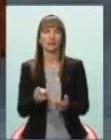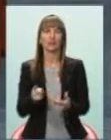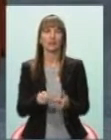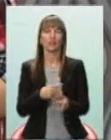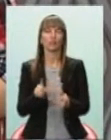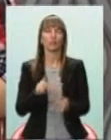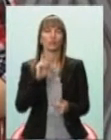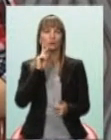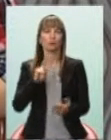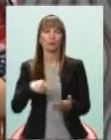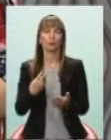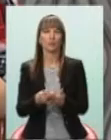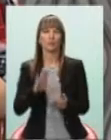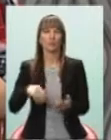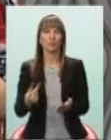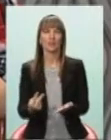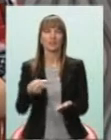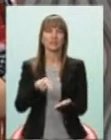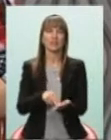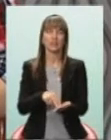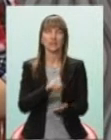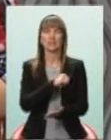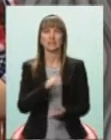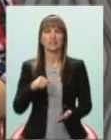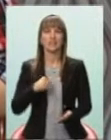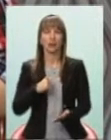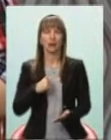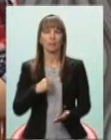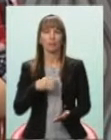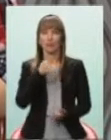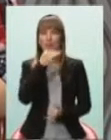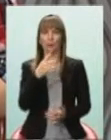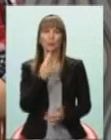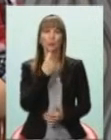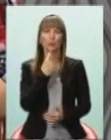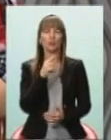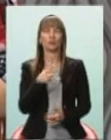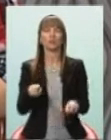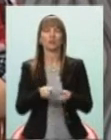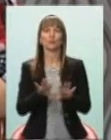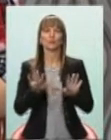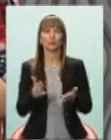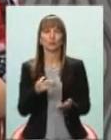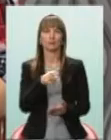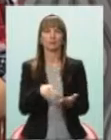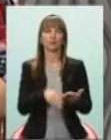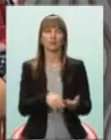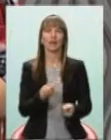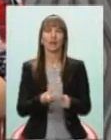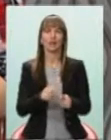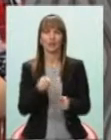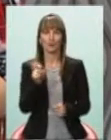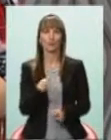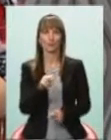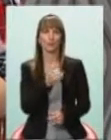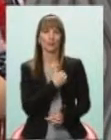переткнутися на щось, і вони потім стати або піднятися самі, їм дуже важко. І в такому випадку їм допомагають ці професіонали. Ти б